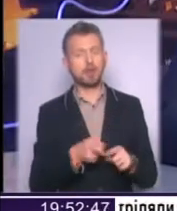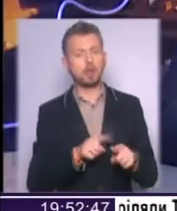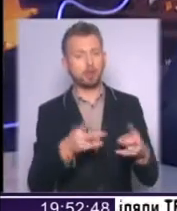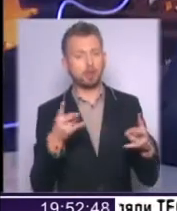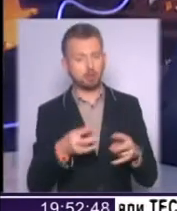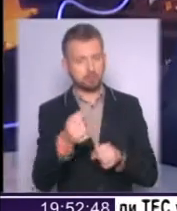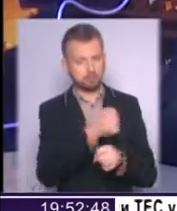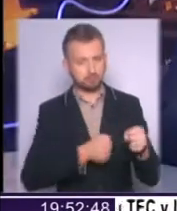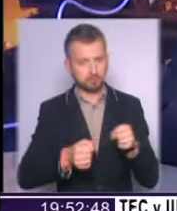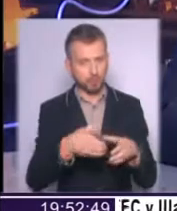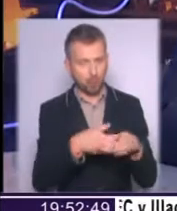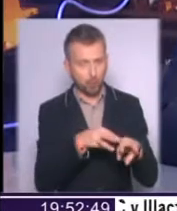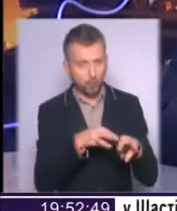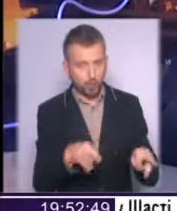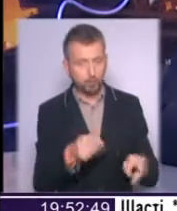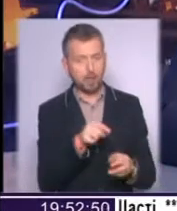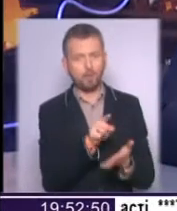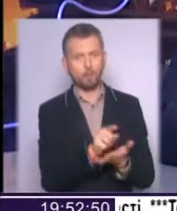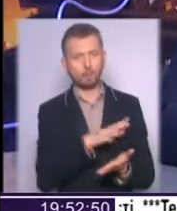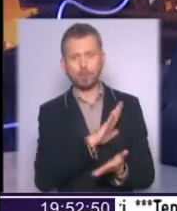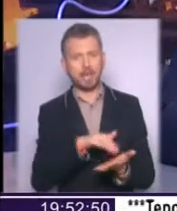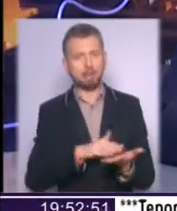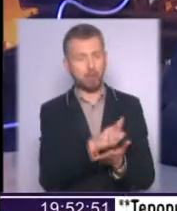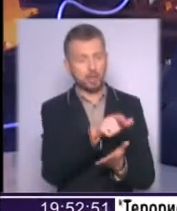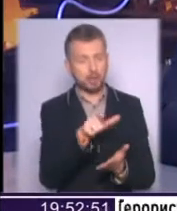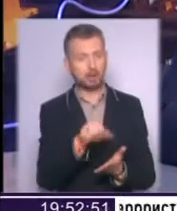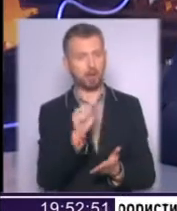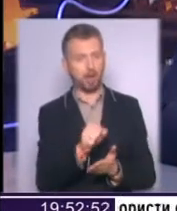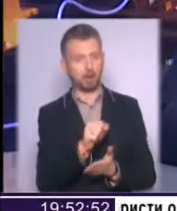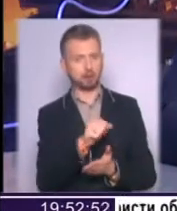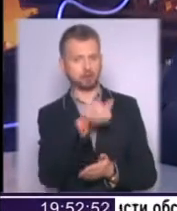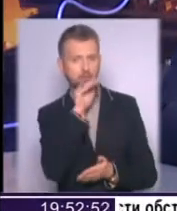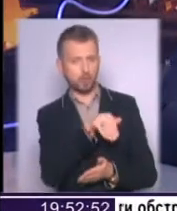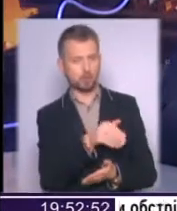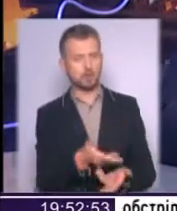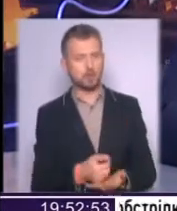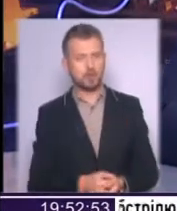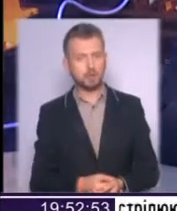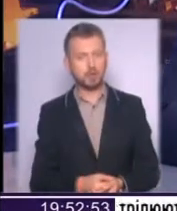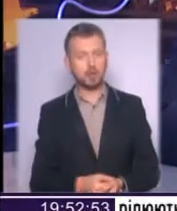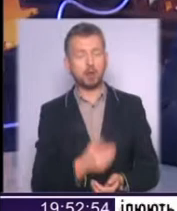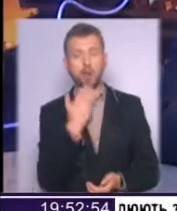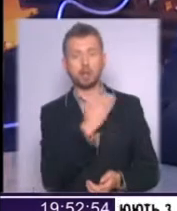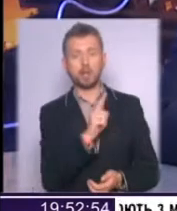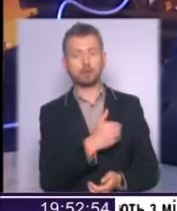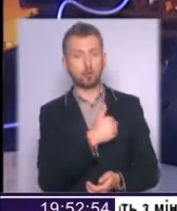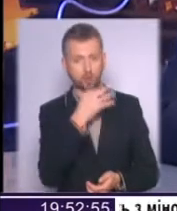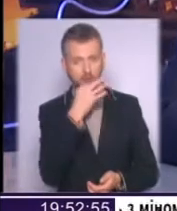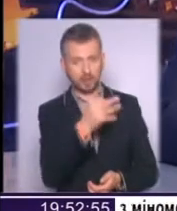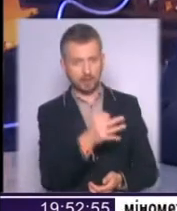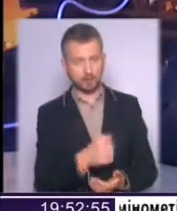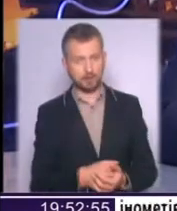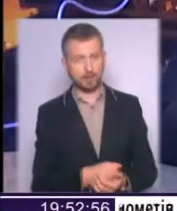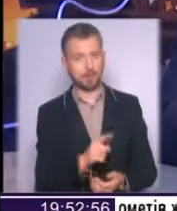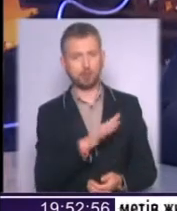уряду. І в уряді повинні бути не політикани і політики, а технократи. Це те, за що я ратую, за що я борюсь. Ну і останнє, що хочу сказати,